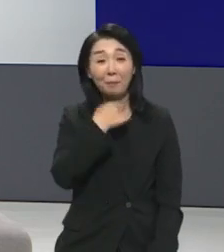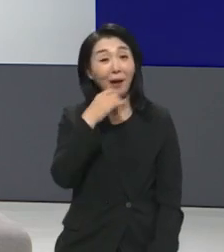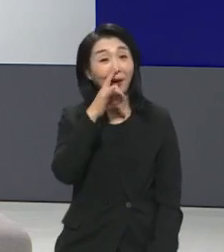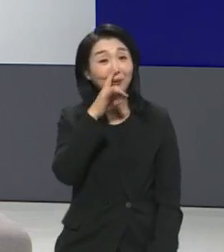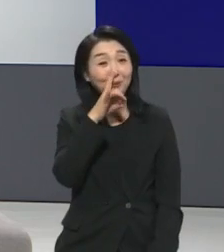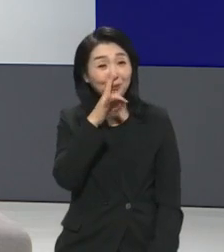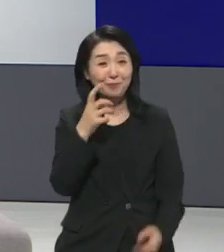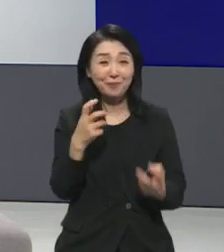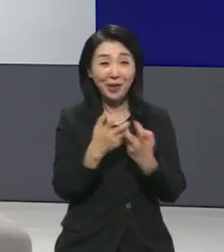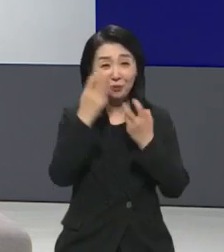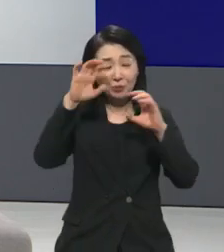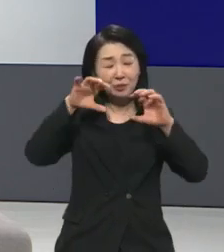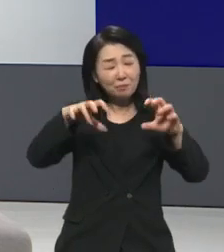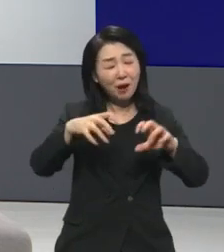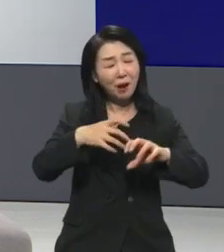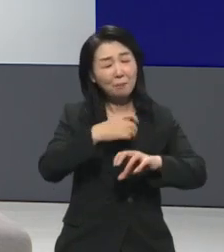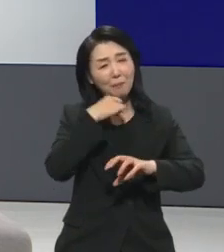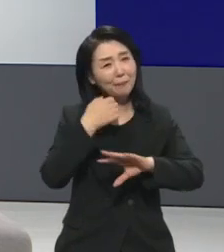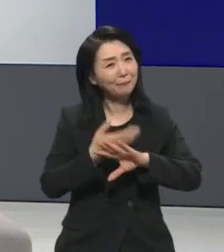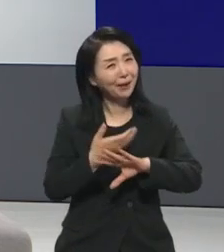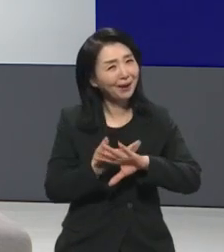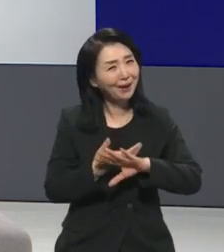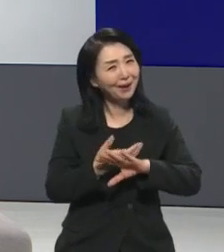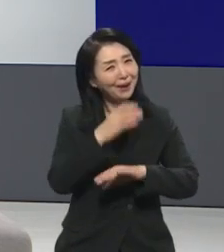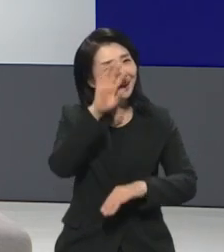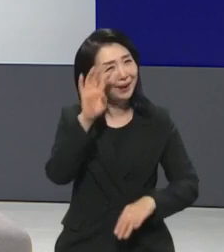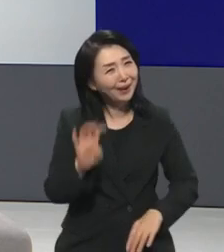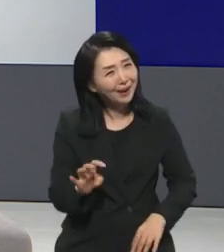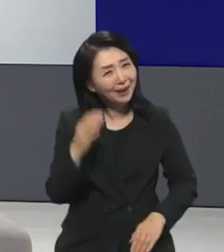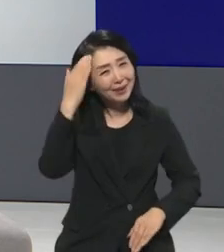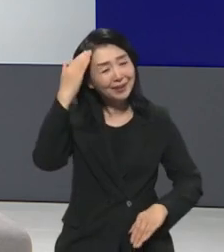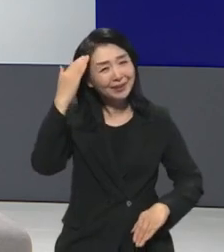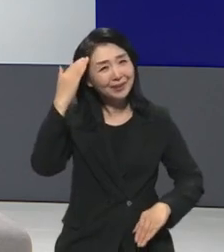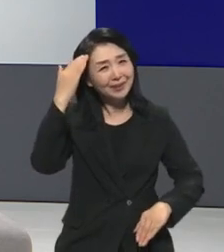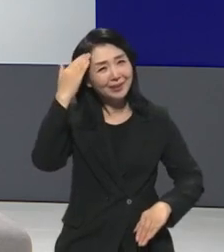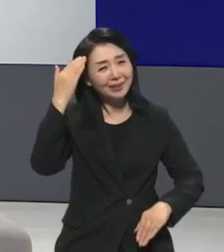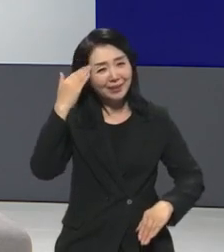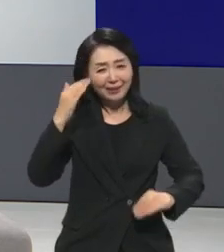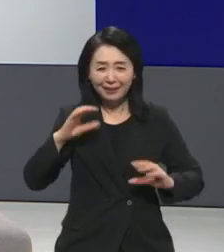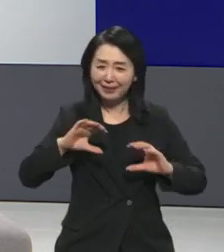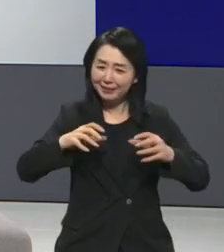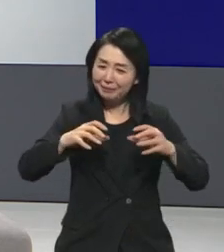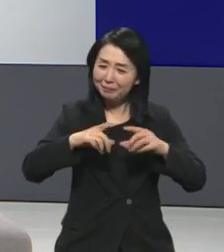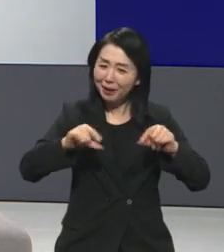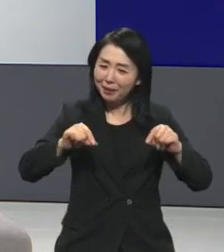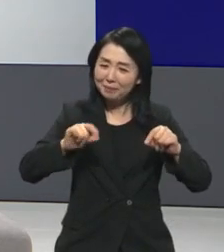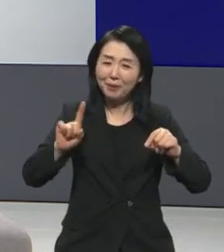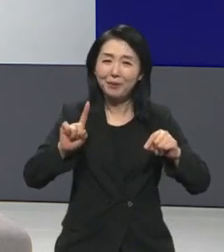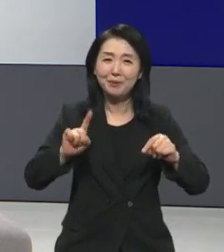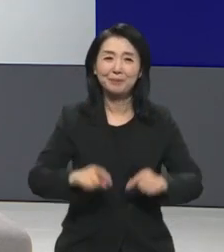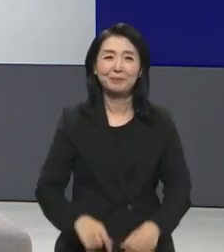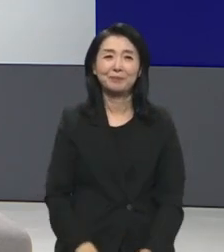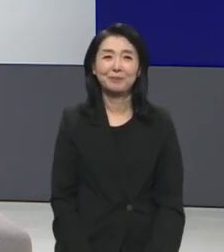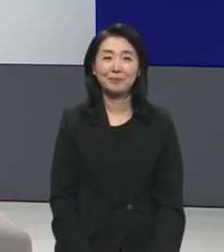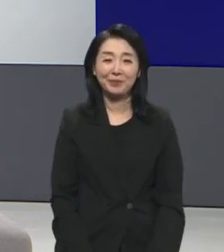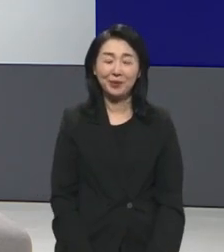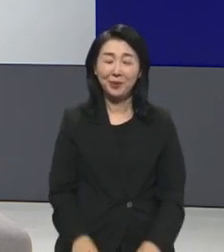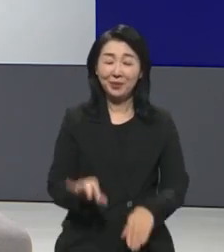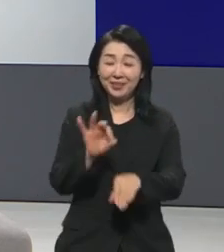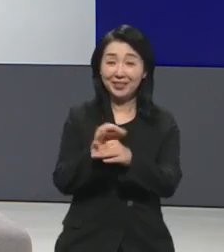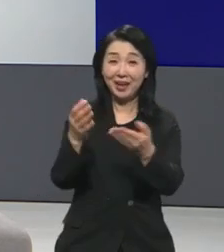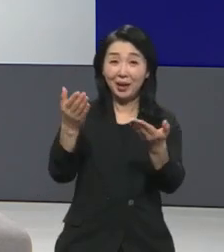궁금합니다. 냉동김밥이면 뭐 좀 다른가요? 삼각김밥 같은 건가? 그러니까 저도 이렇게 설명을 해드리고 싶은데 네. 우리 사와서 앵커들과